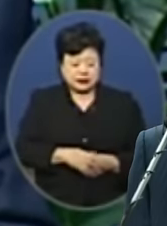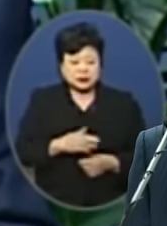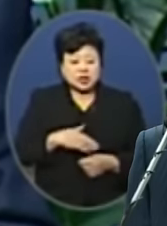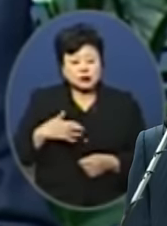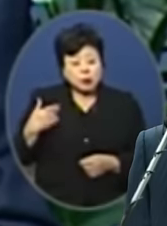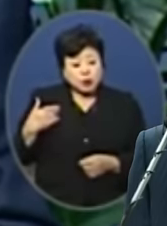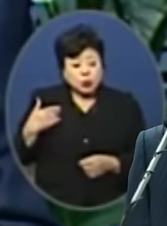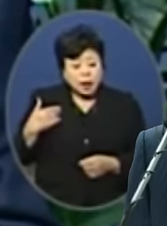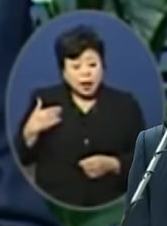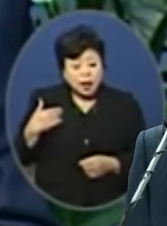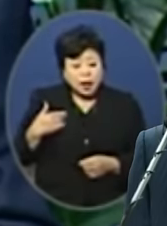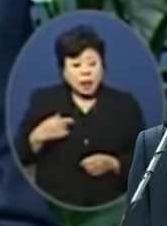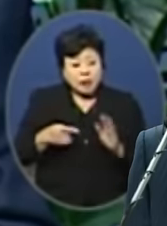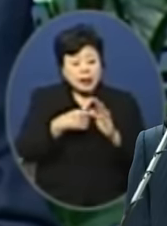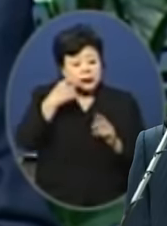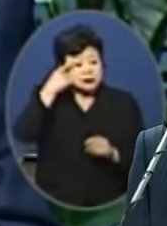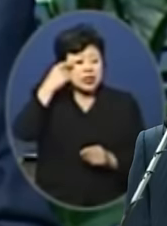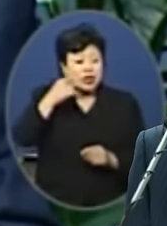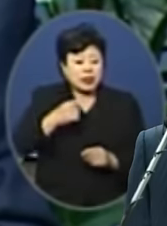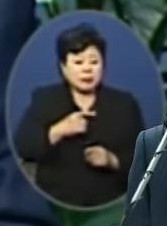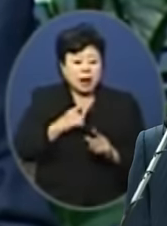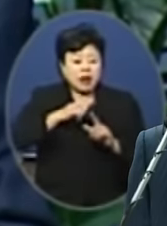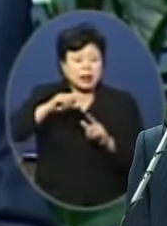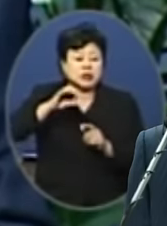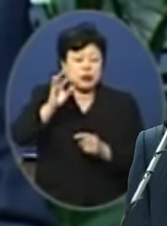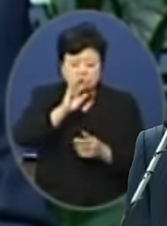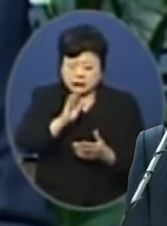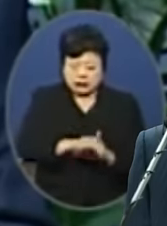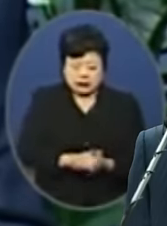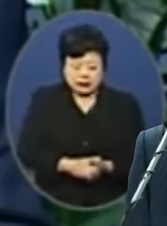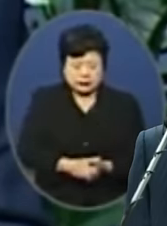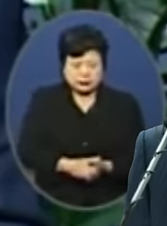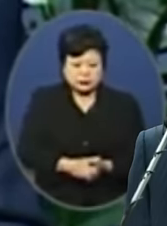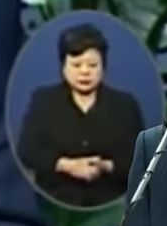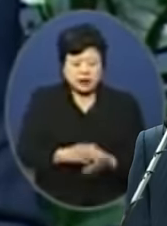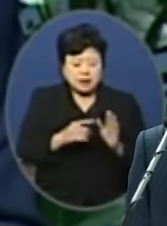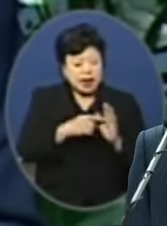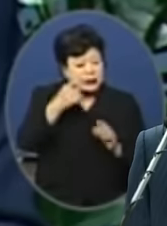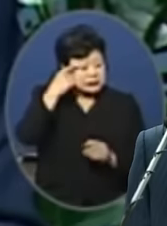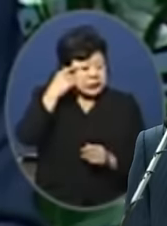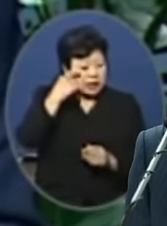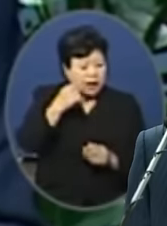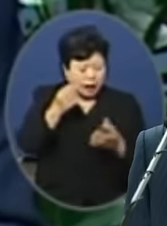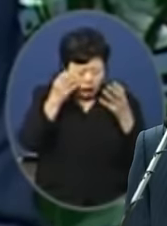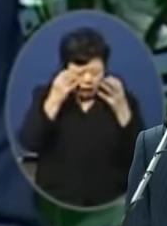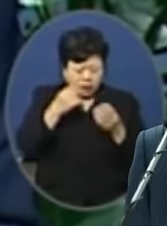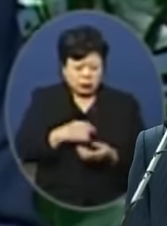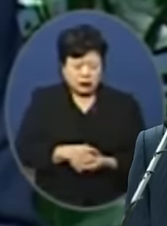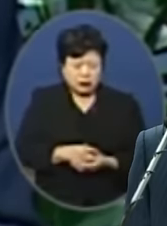나도 모르는 사이에 부정적인 생각으로 흘러가고 마는 것입니다. 부정적인 생각이 곧